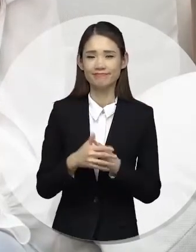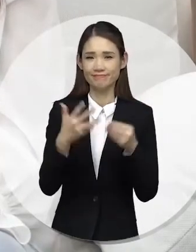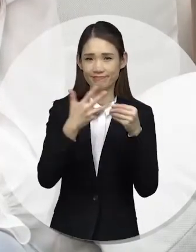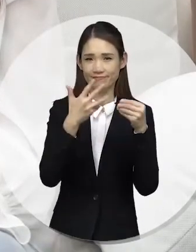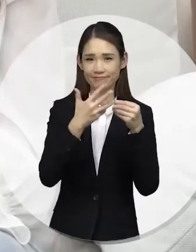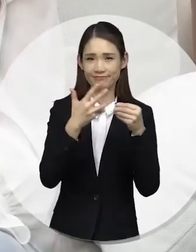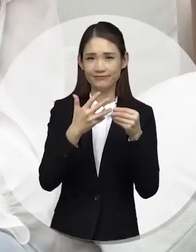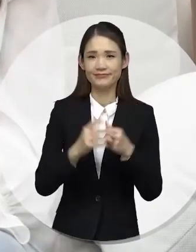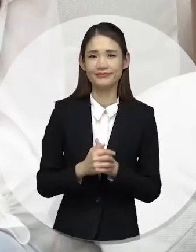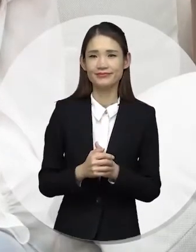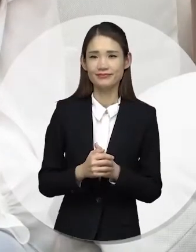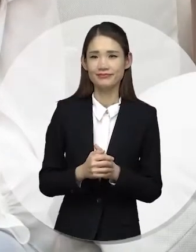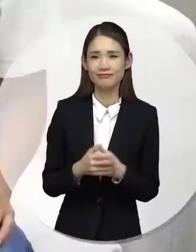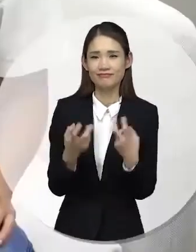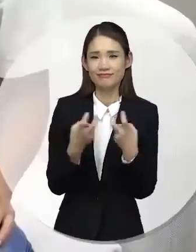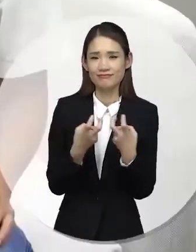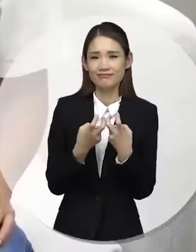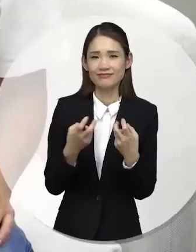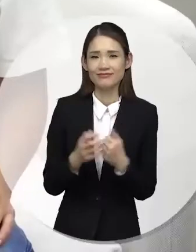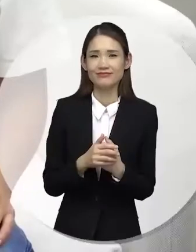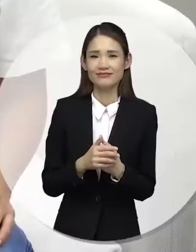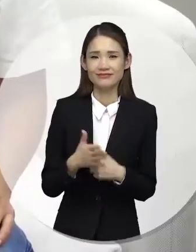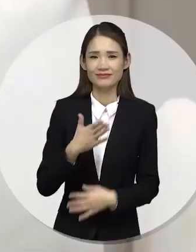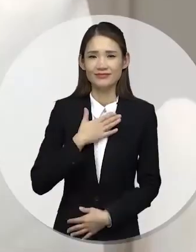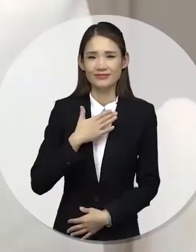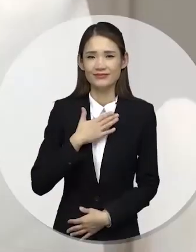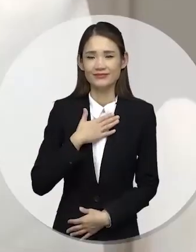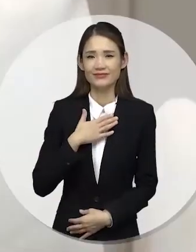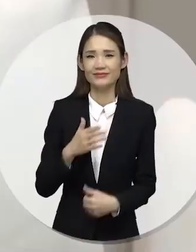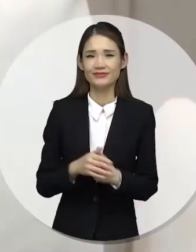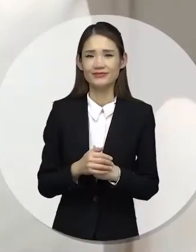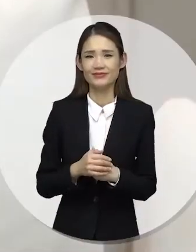거기에 대해서 좀 의견을 내봤어요. 어떡해. 저는